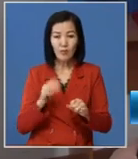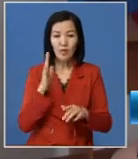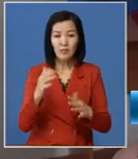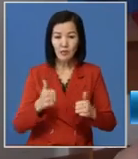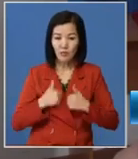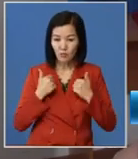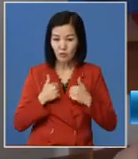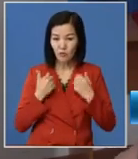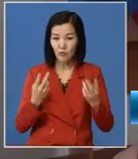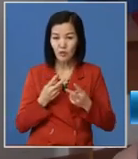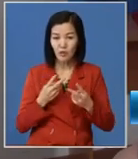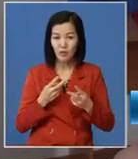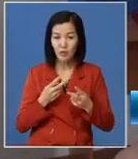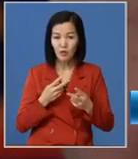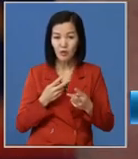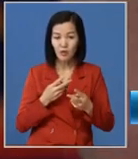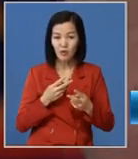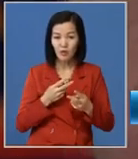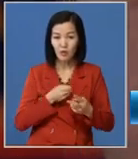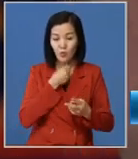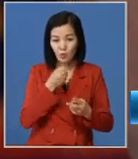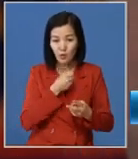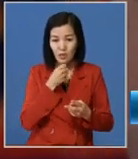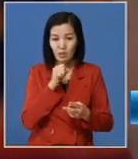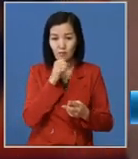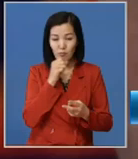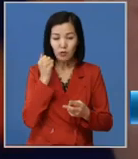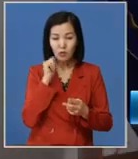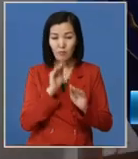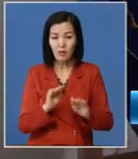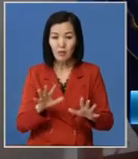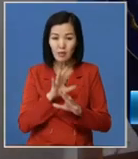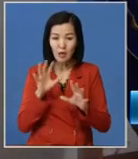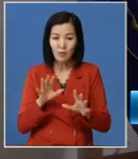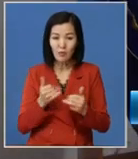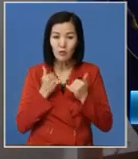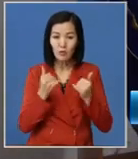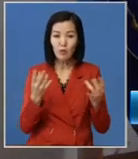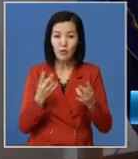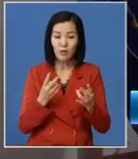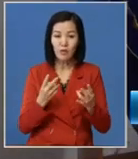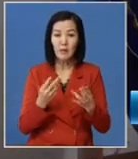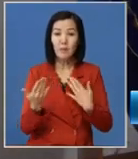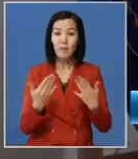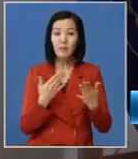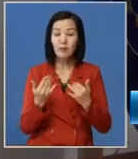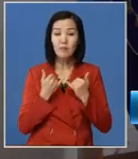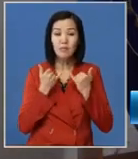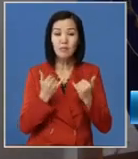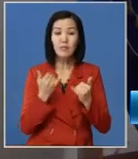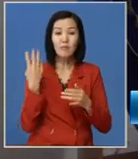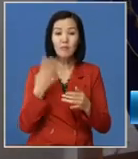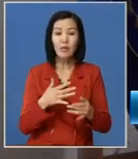ұмтылсын әрбетте. Үлкенді сыйласын, үлкенді сыйласын, кішіні сыйласын. Бір-бірімізді сыйлап, міне, осындай